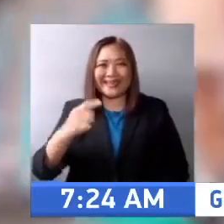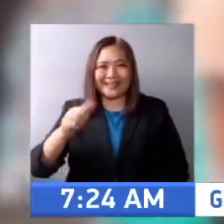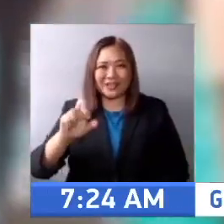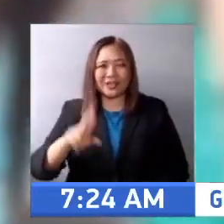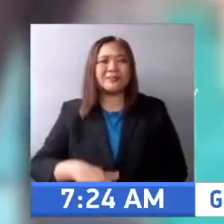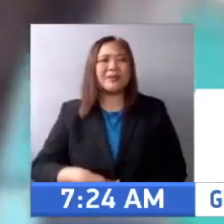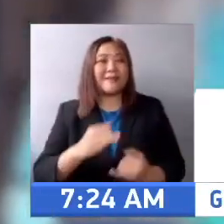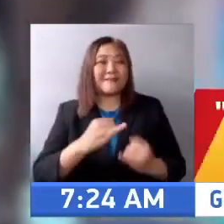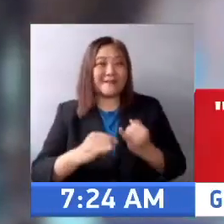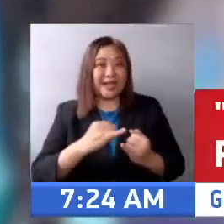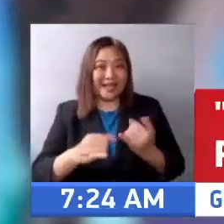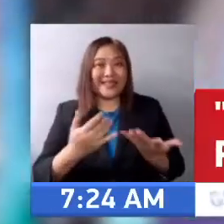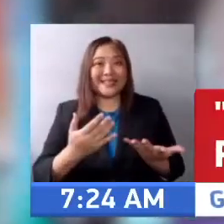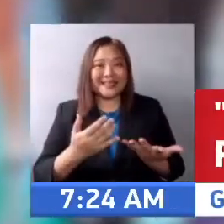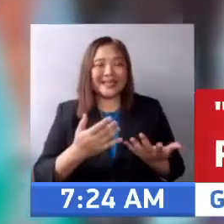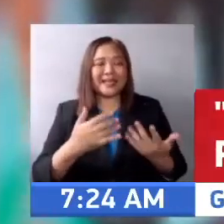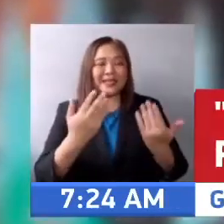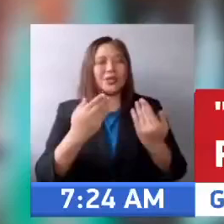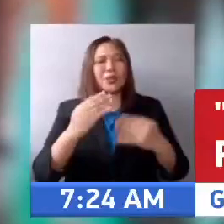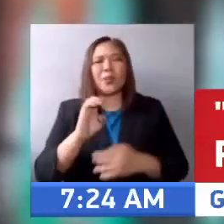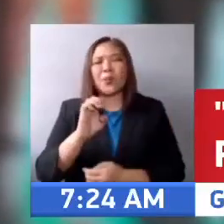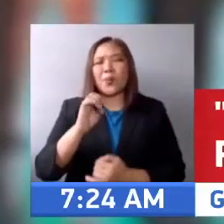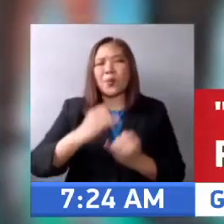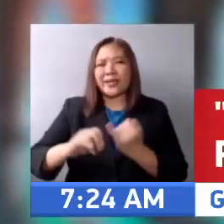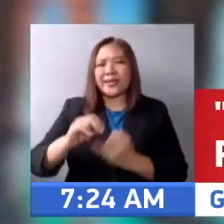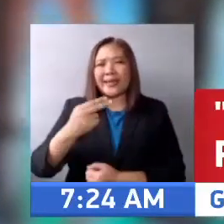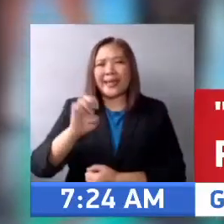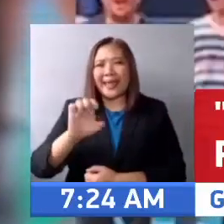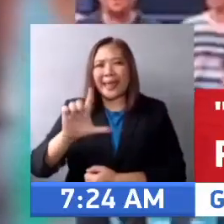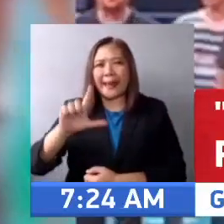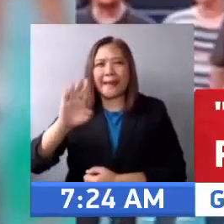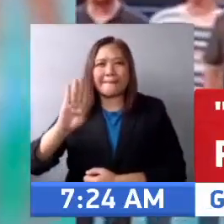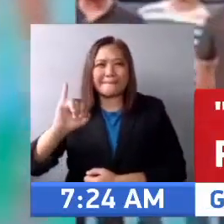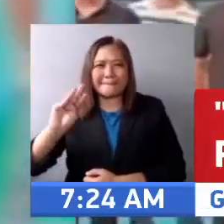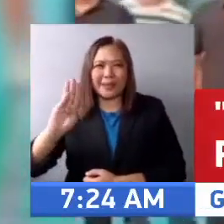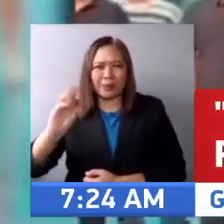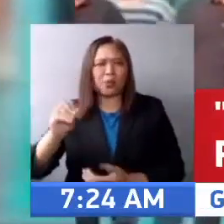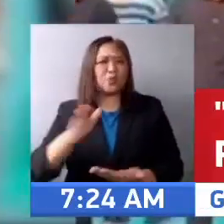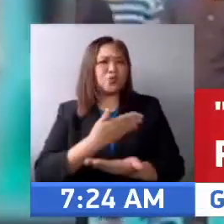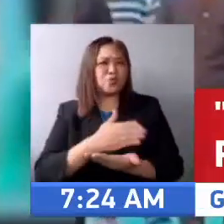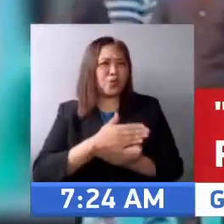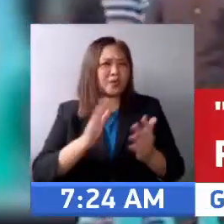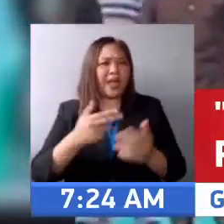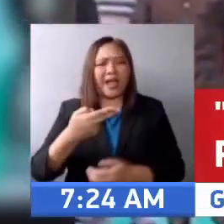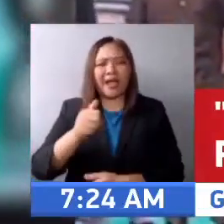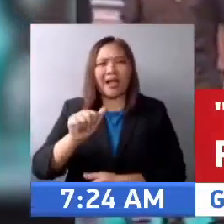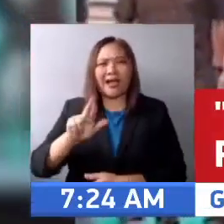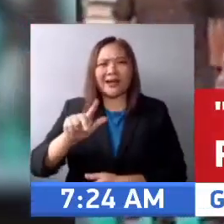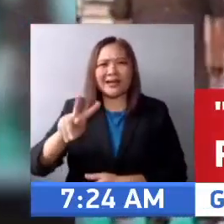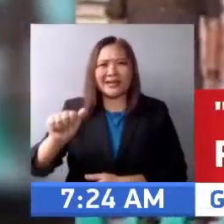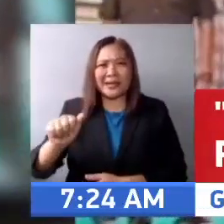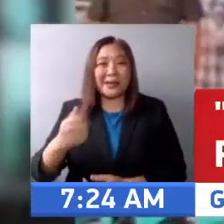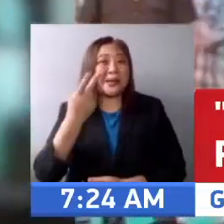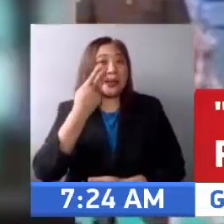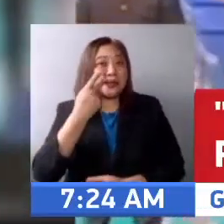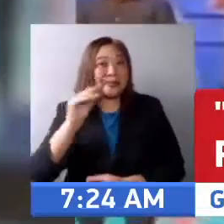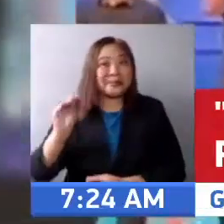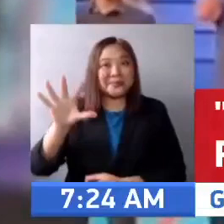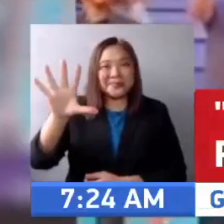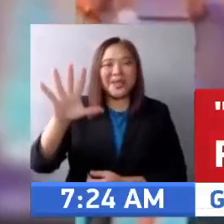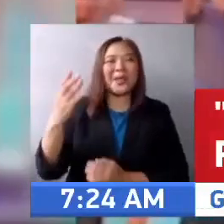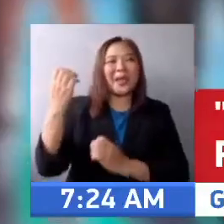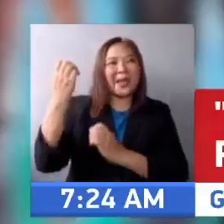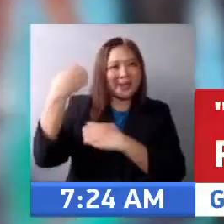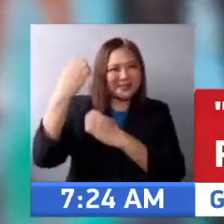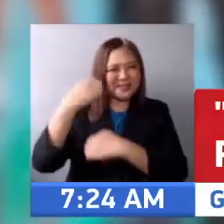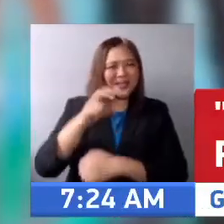Bimbo, kinanta ang hit song ng parokya na Harana. Sabay flash sa LED ng Abangan 2024. Kaya